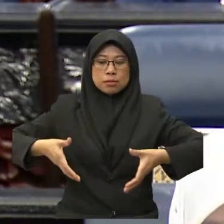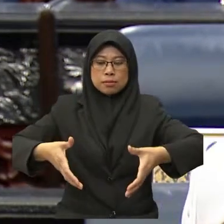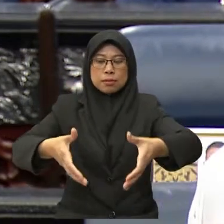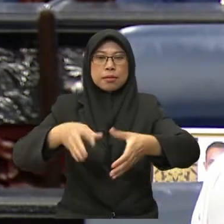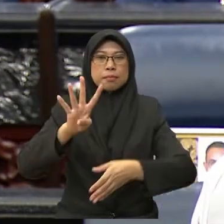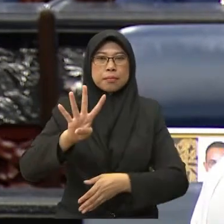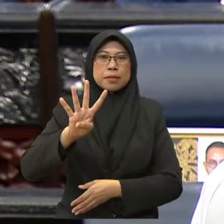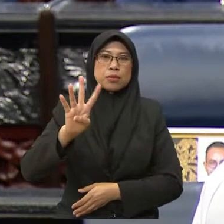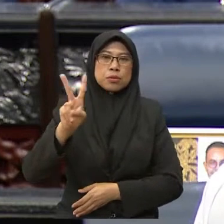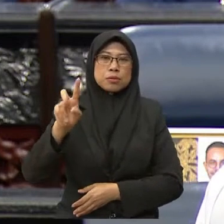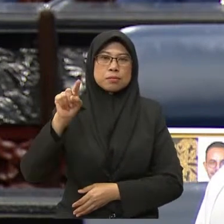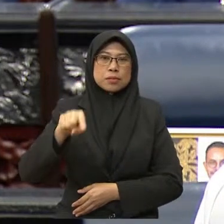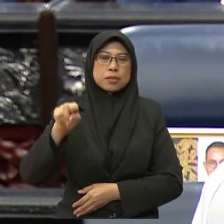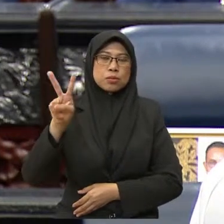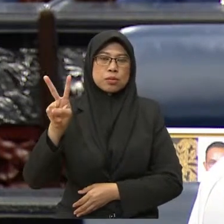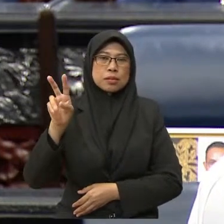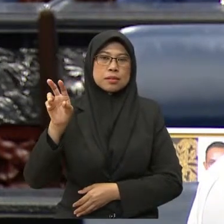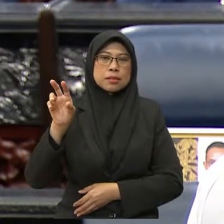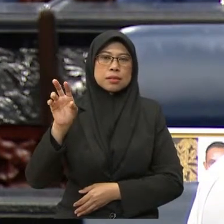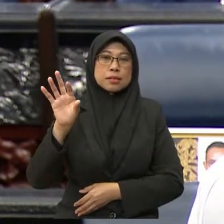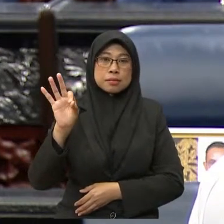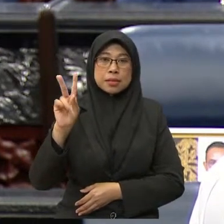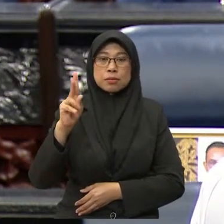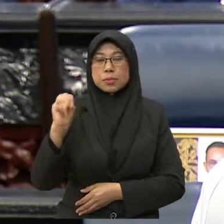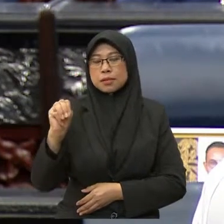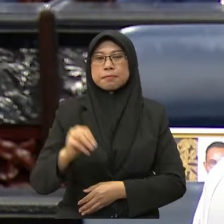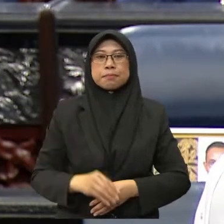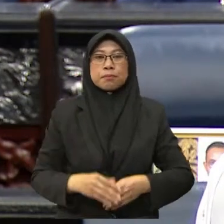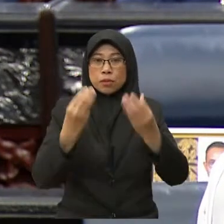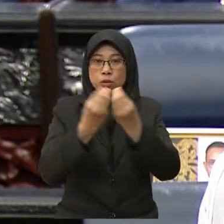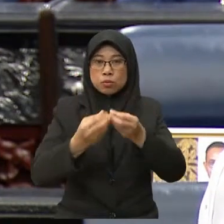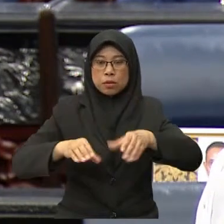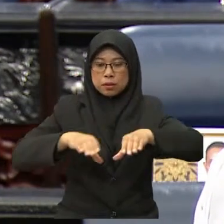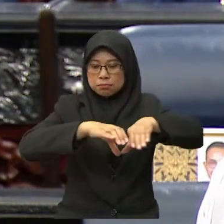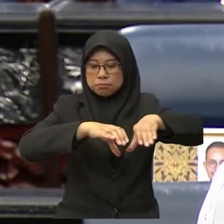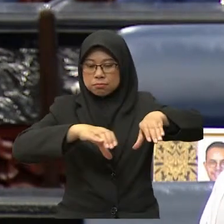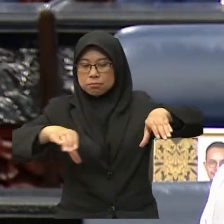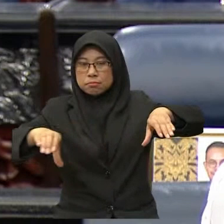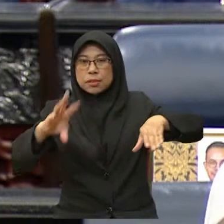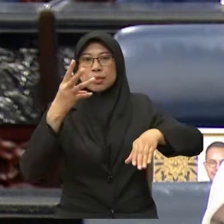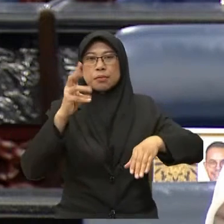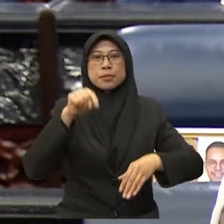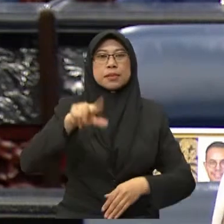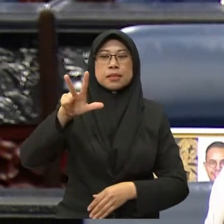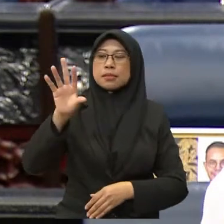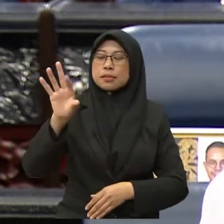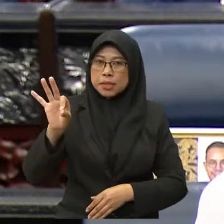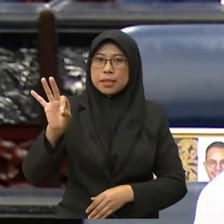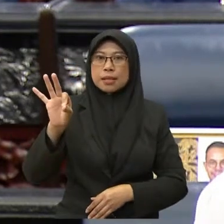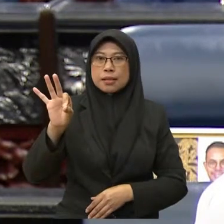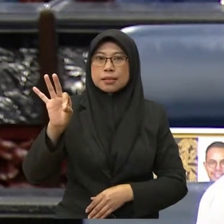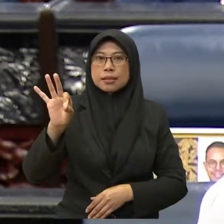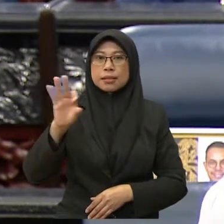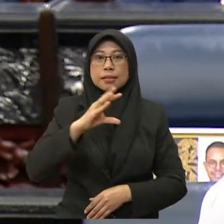4.29 km. Jumlah panjang bagi setiap terowong genting ialah 16.39 km dan